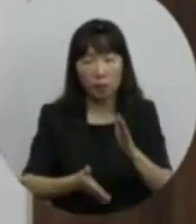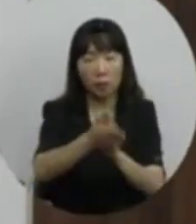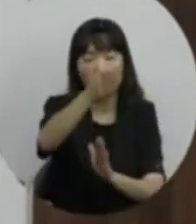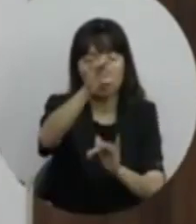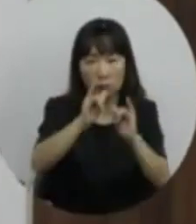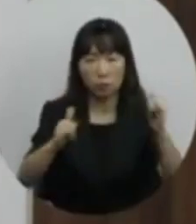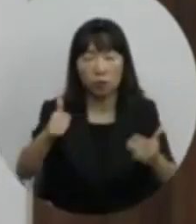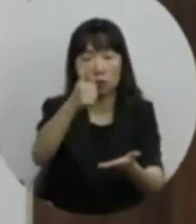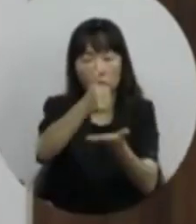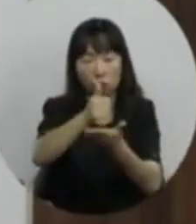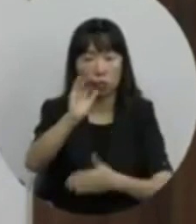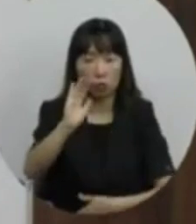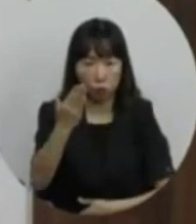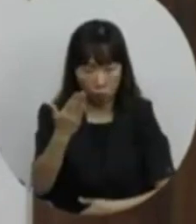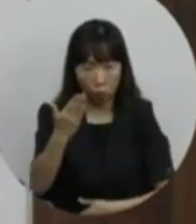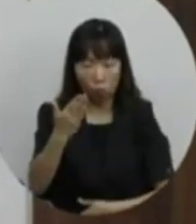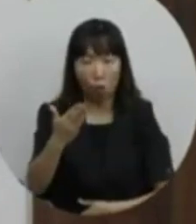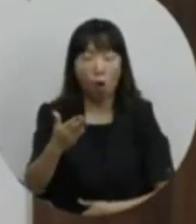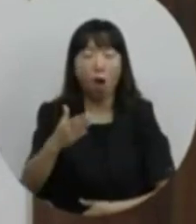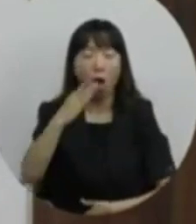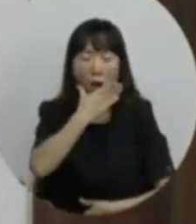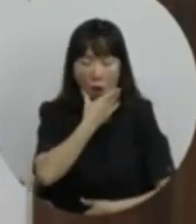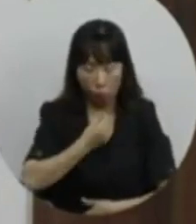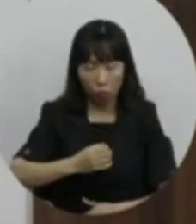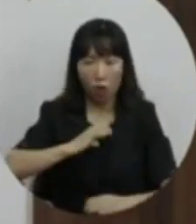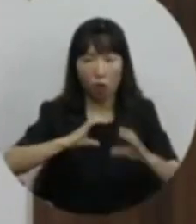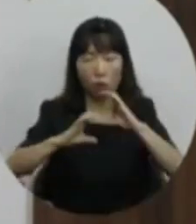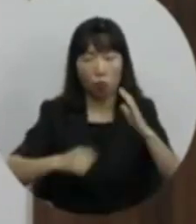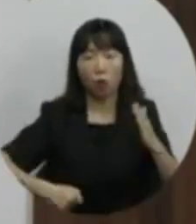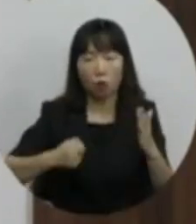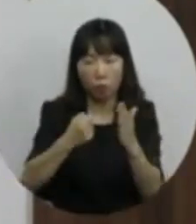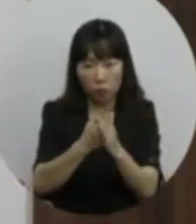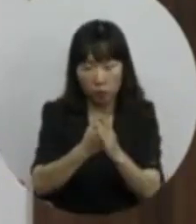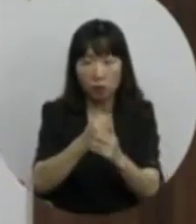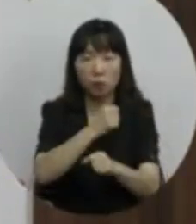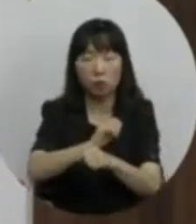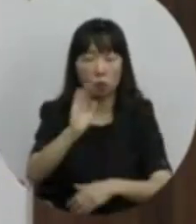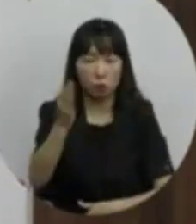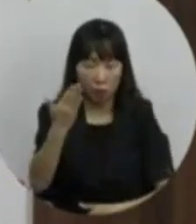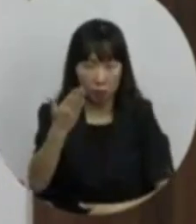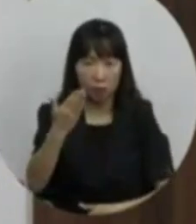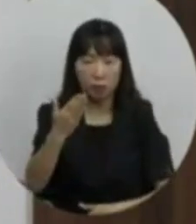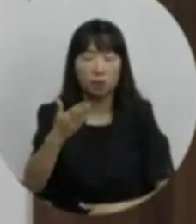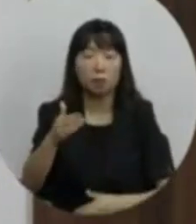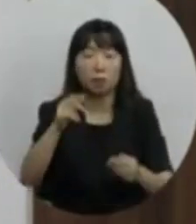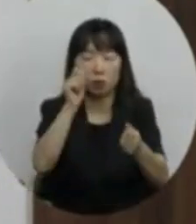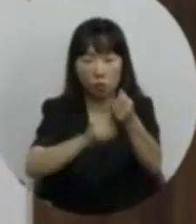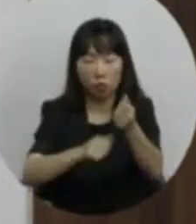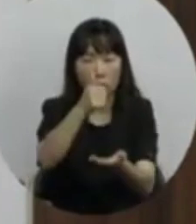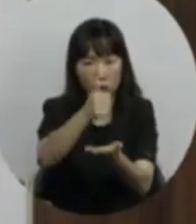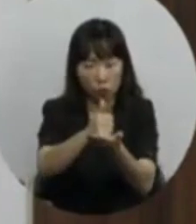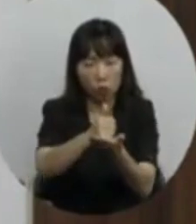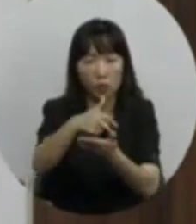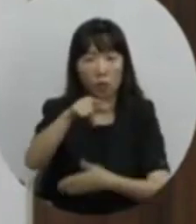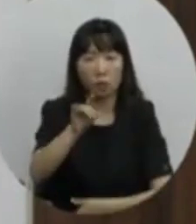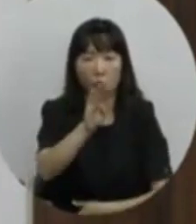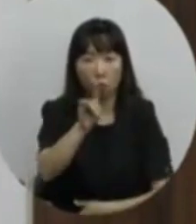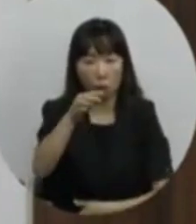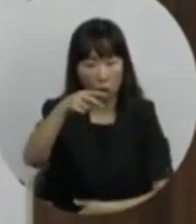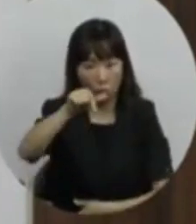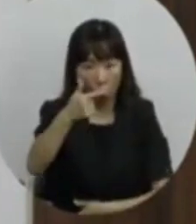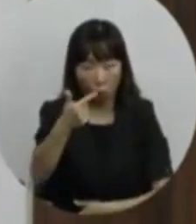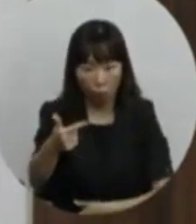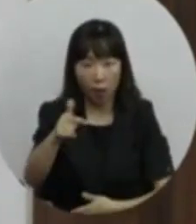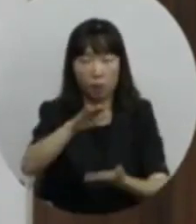되고 행복한 소통과 협치의 여지시의회 의장 정병관입니다. 오늘 제70회